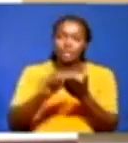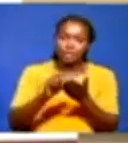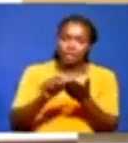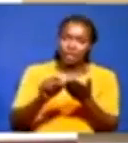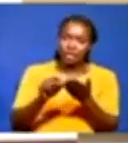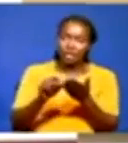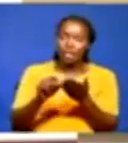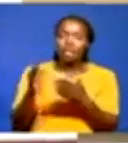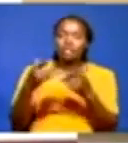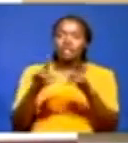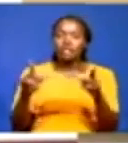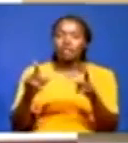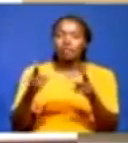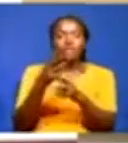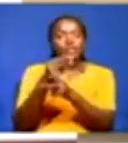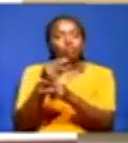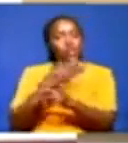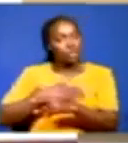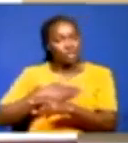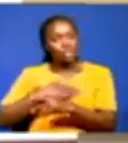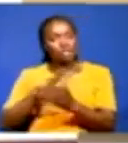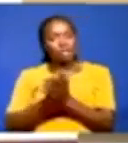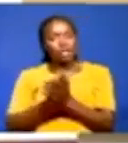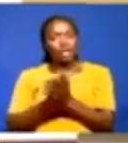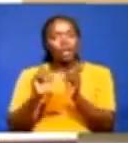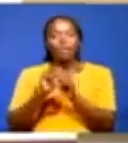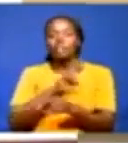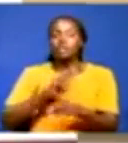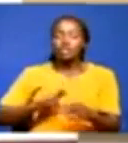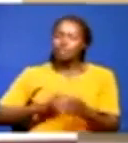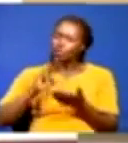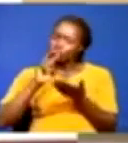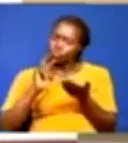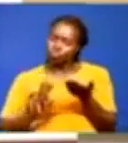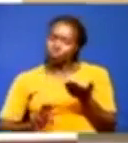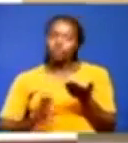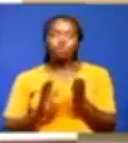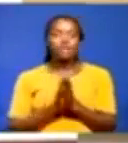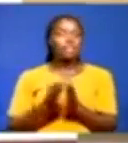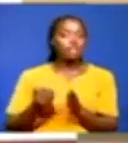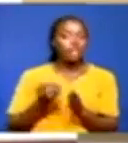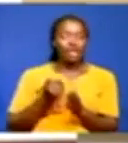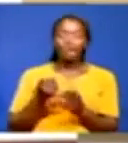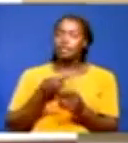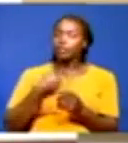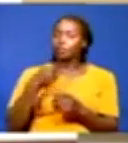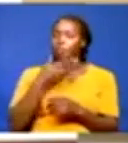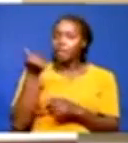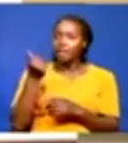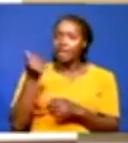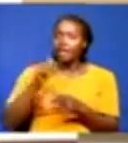la ishara, hisabati, sayansi pamoja na somo la kidini ilipungua. Huku wasichana wakifanya vyema kwenye masomo ya